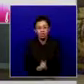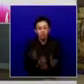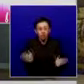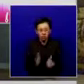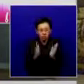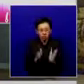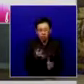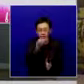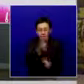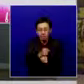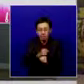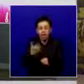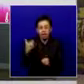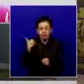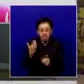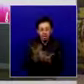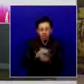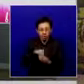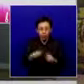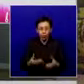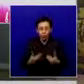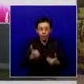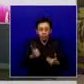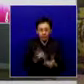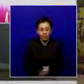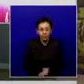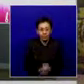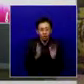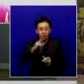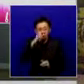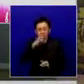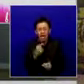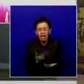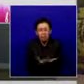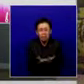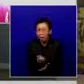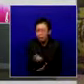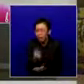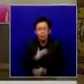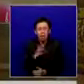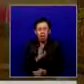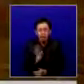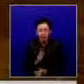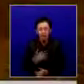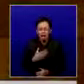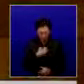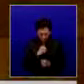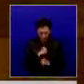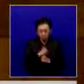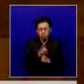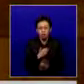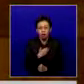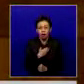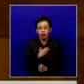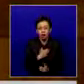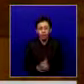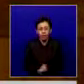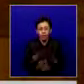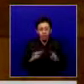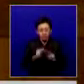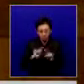ทำเขาจะได้มีรายได้คนไทยไม่ใช่ชอบที่จะมานั่งรับตังค์นะเขาอยากมีงานทำฉะนั้นกระทรวงต่างๆก็ต้อง